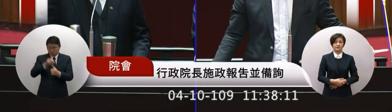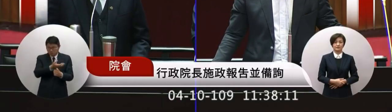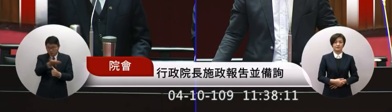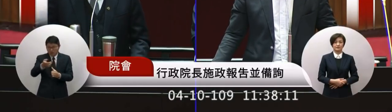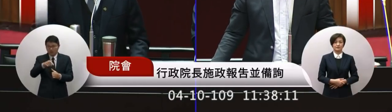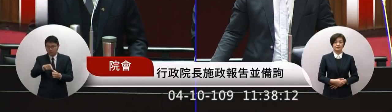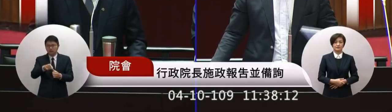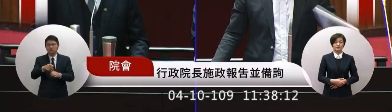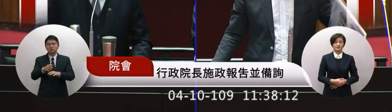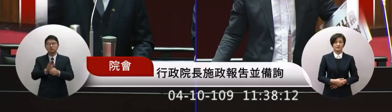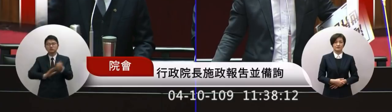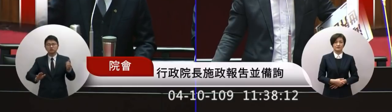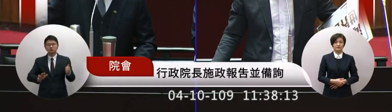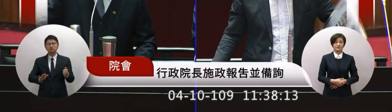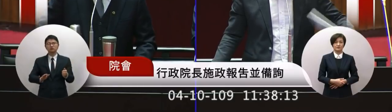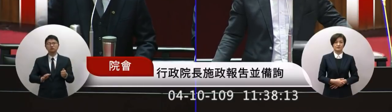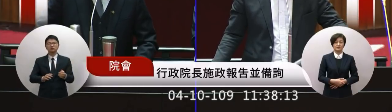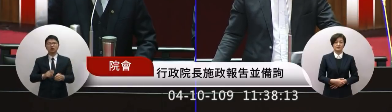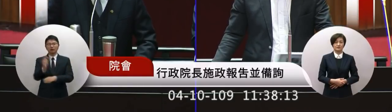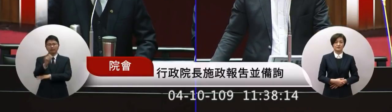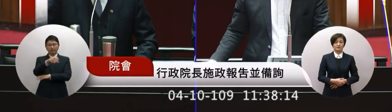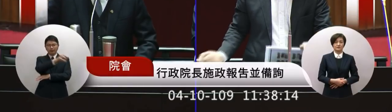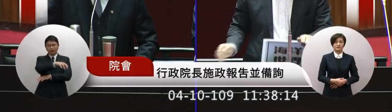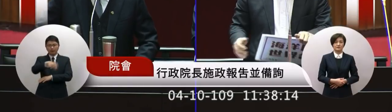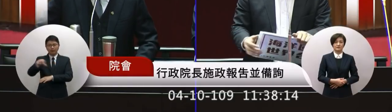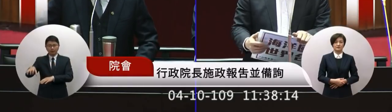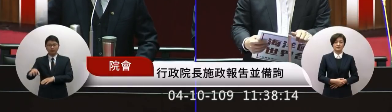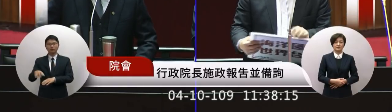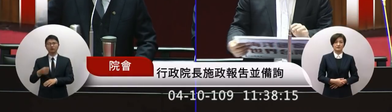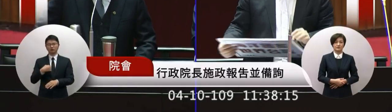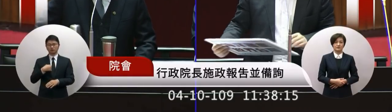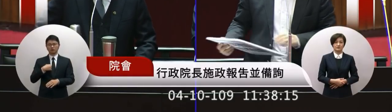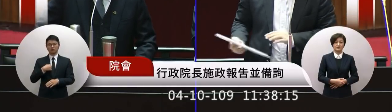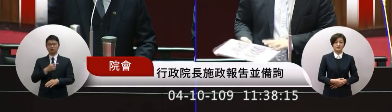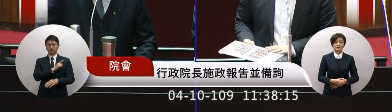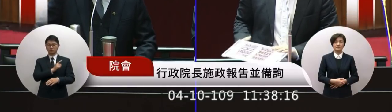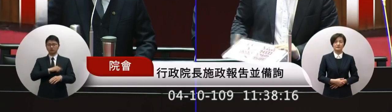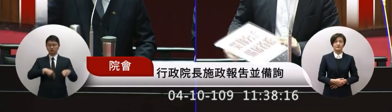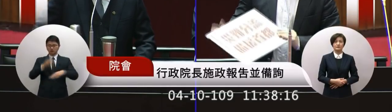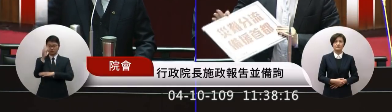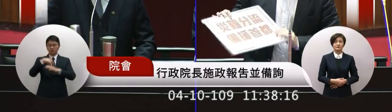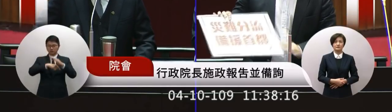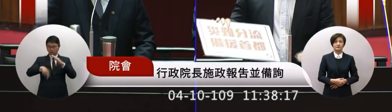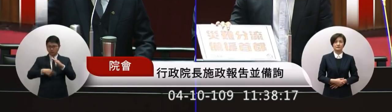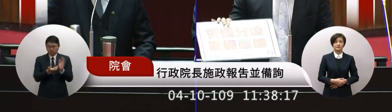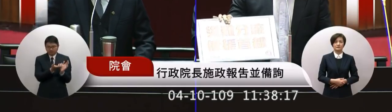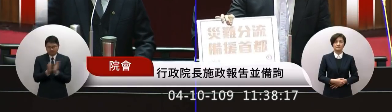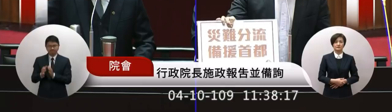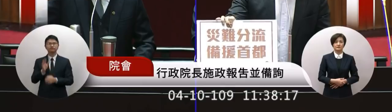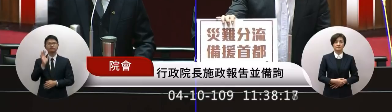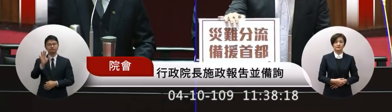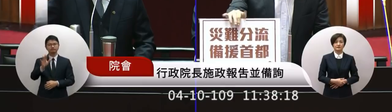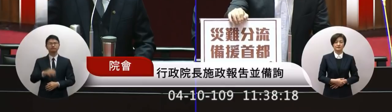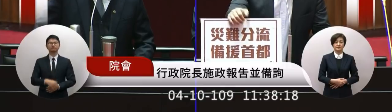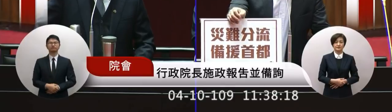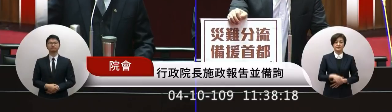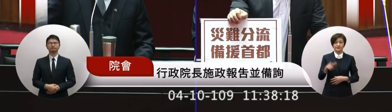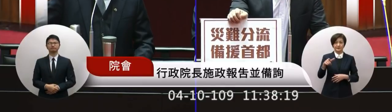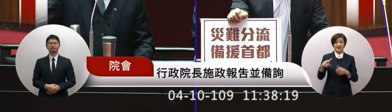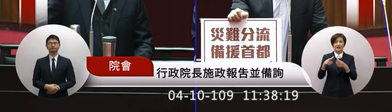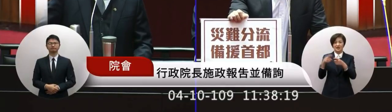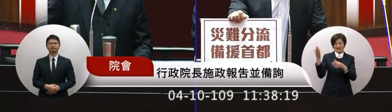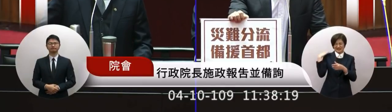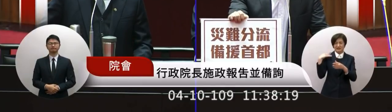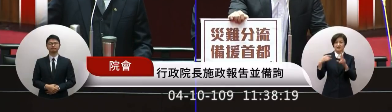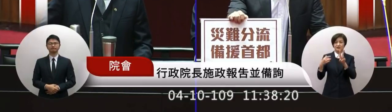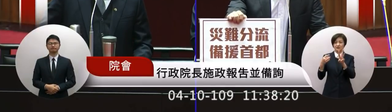该安怎样分别的办公的规划，嘛行政院有备案准备。 三一日本大地震